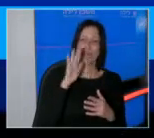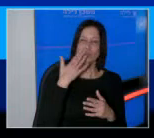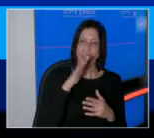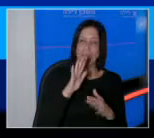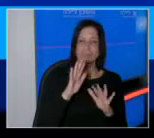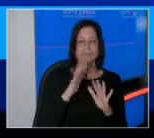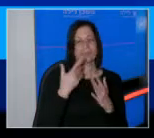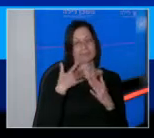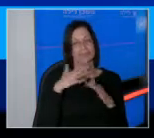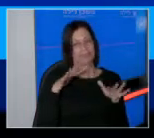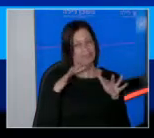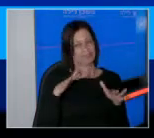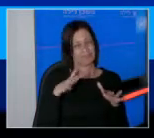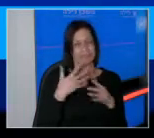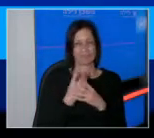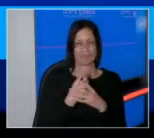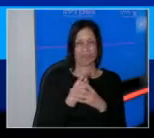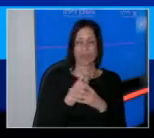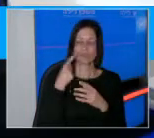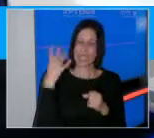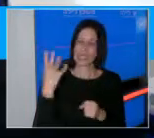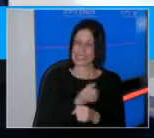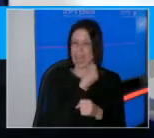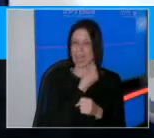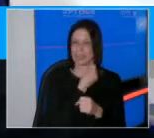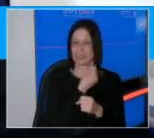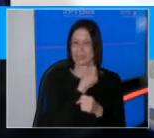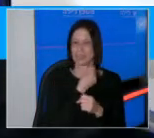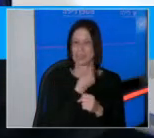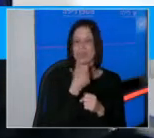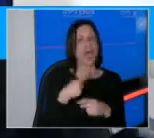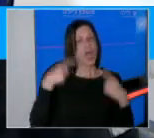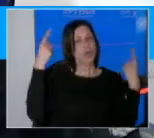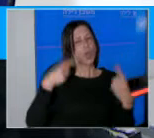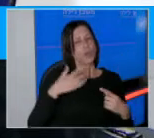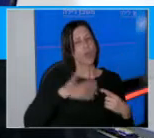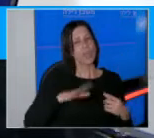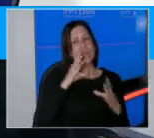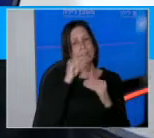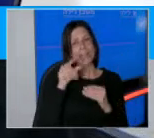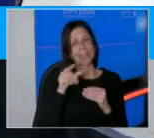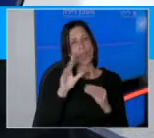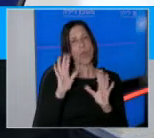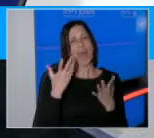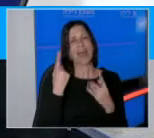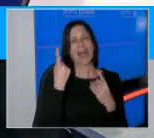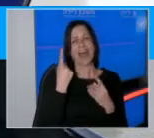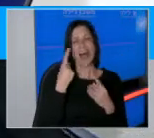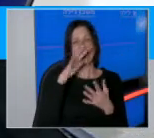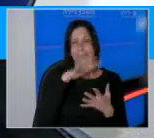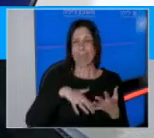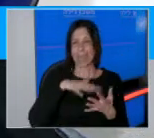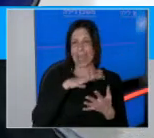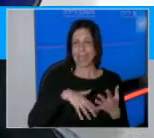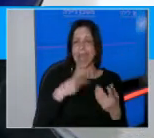מברוק. תודה רבה. והצלחה. אבל היום אני רוצה לדבר איתך על אולי אחד המאמרים